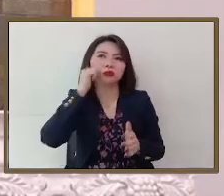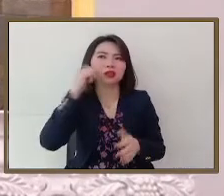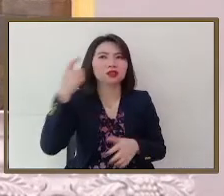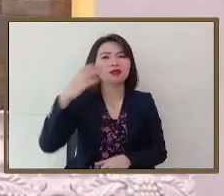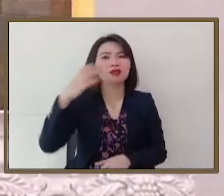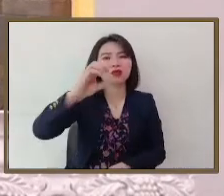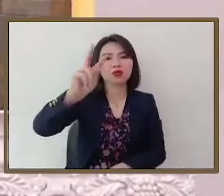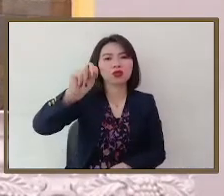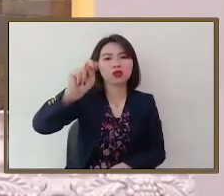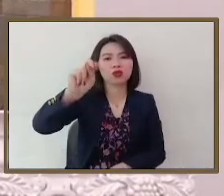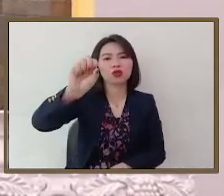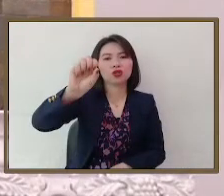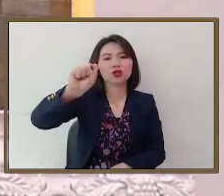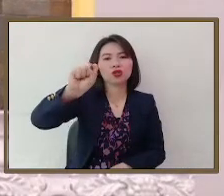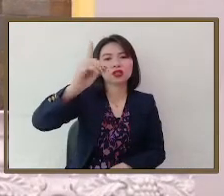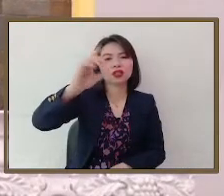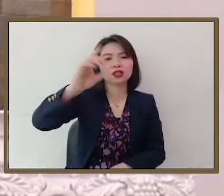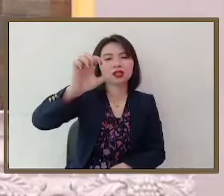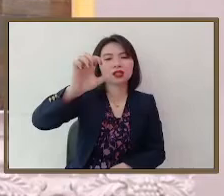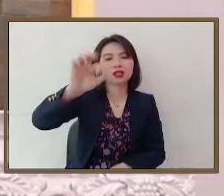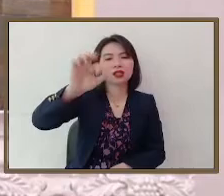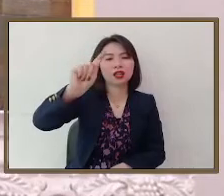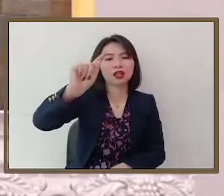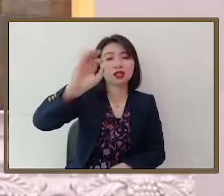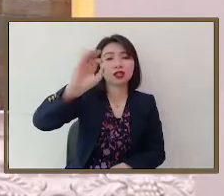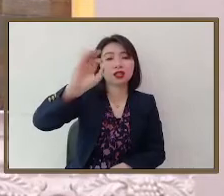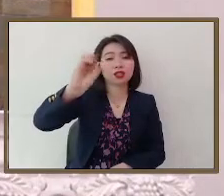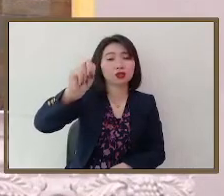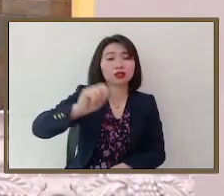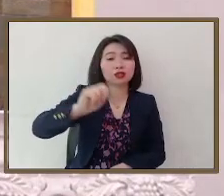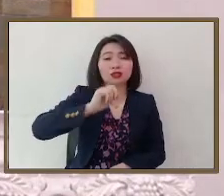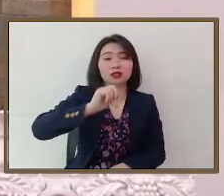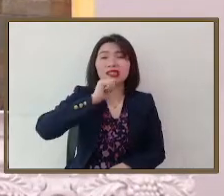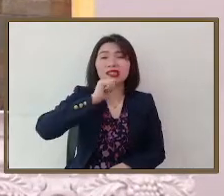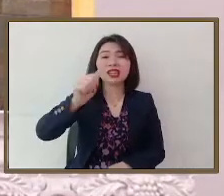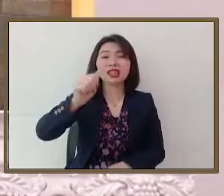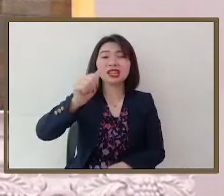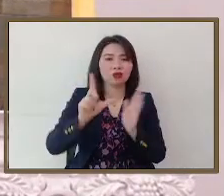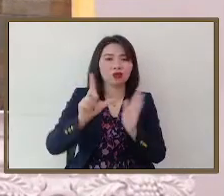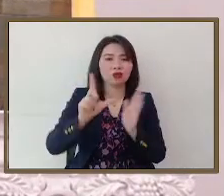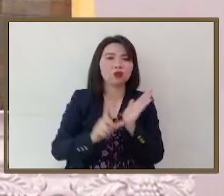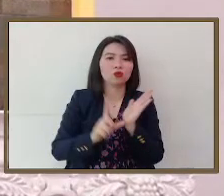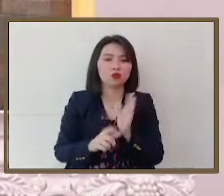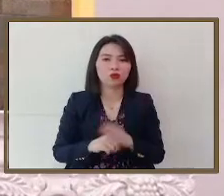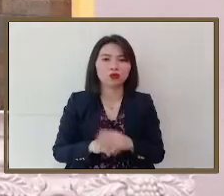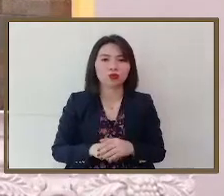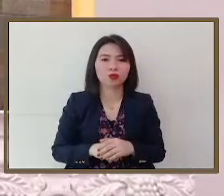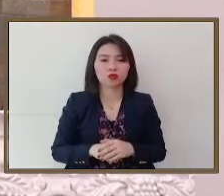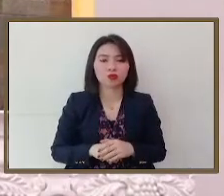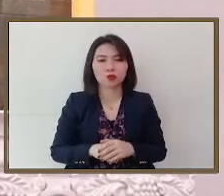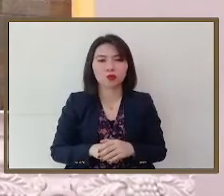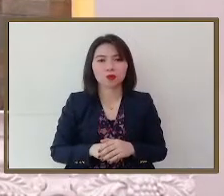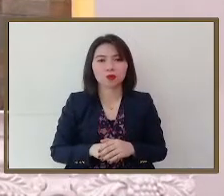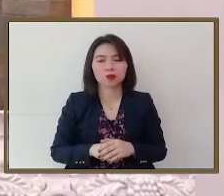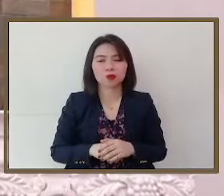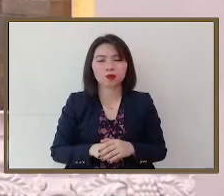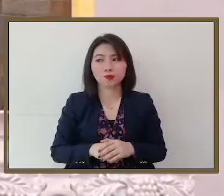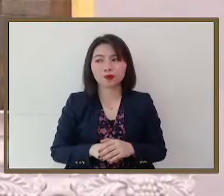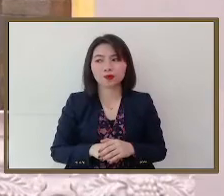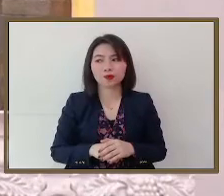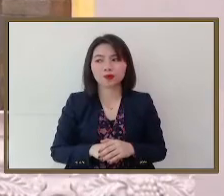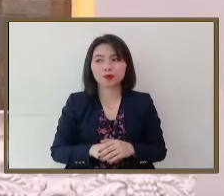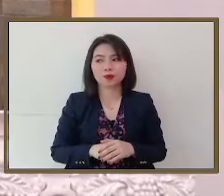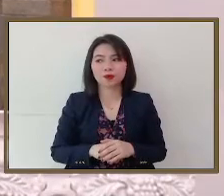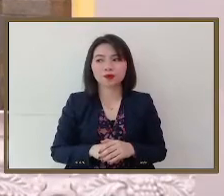ang sinasabi sa Constitution, pinababaw niyo po yan, ay hindi na po yan batas. You see that? Now,